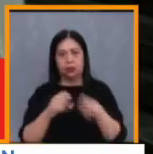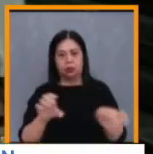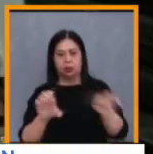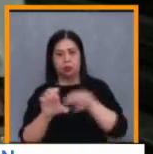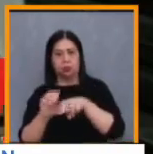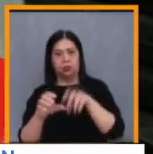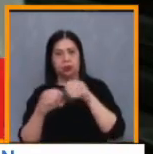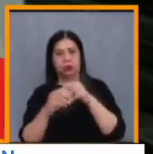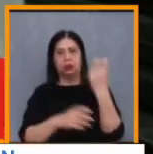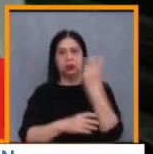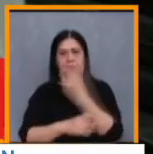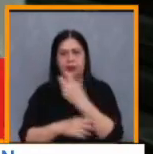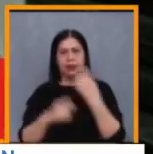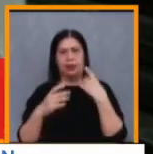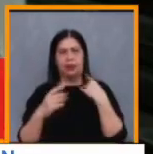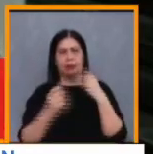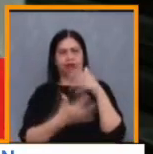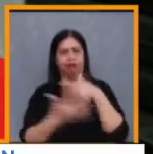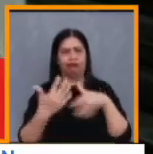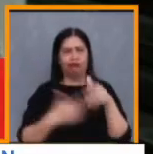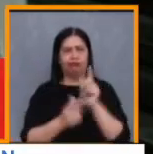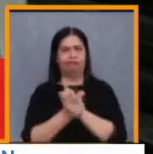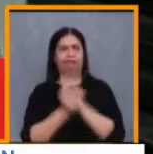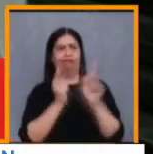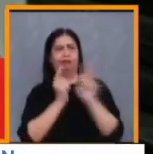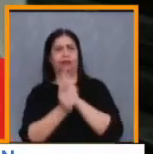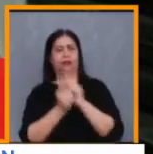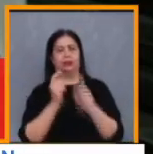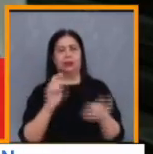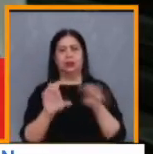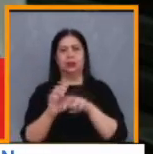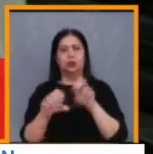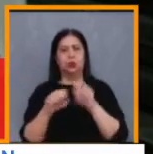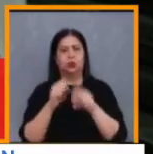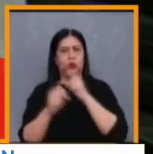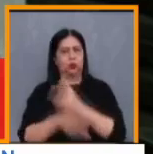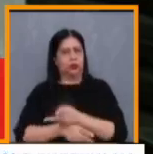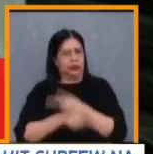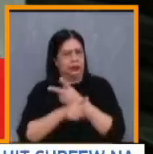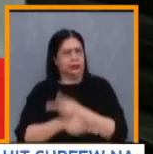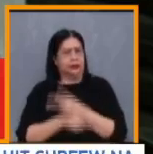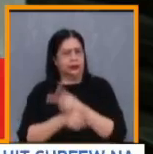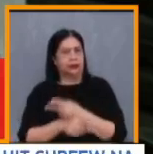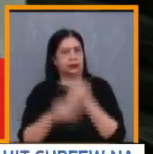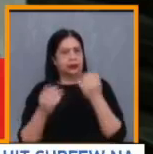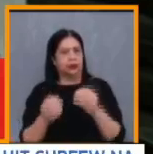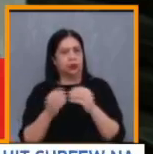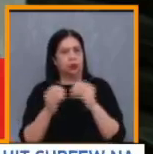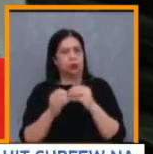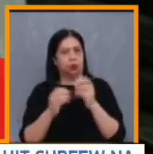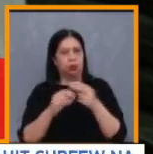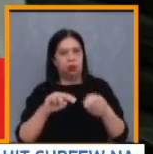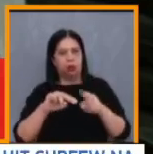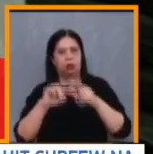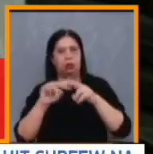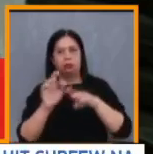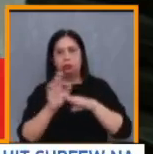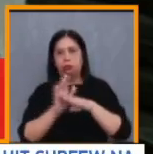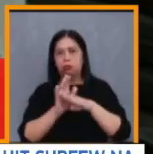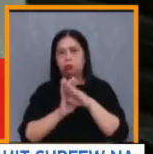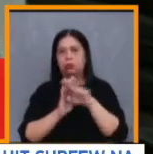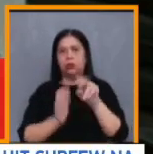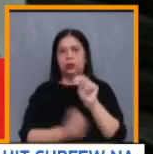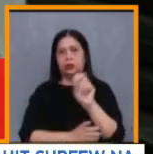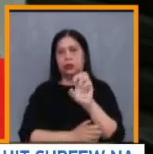marami sila nakakasalamuha na mga pasahero. Kaya talaga nag-iingat sila. Ngayon daw mas na tumataas yung COVID cases sa NCR,